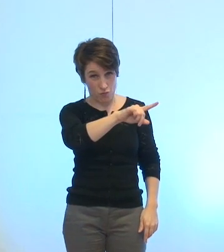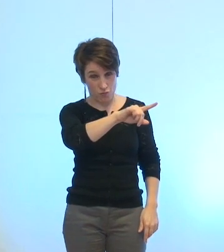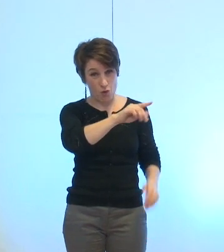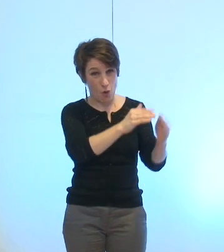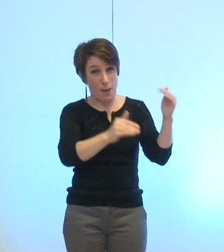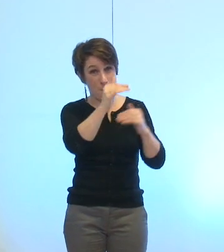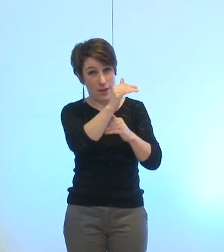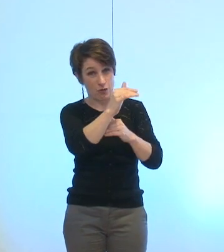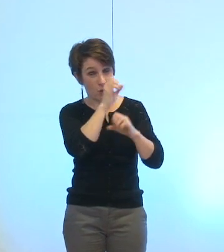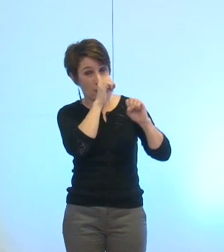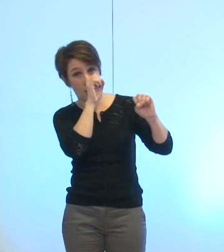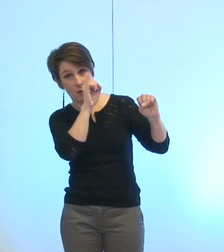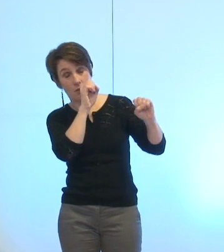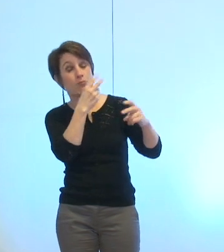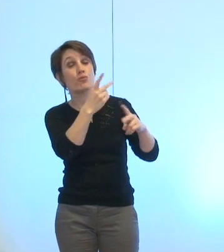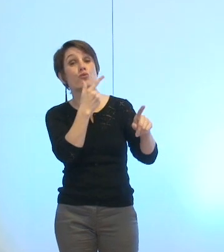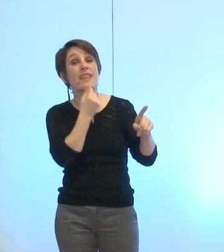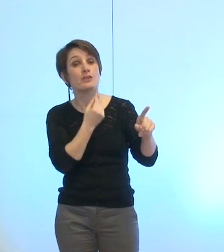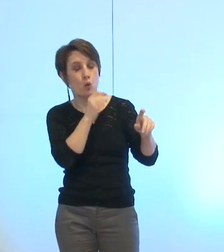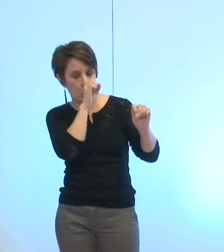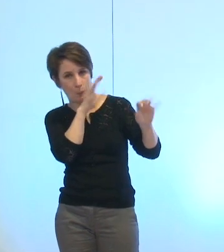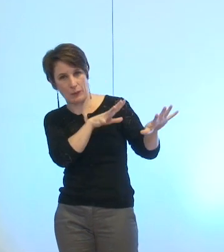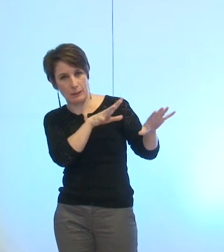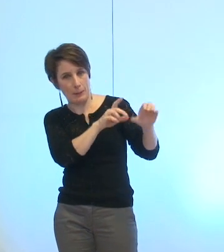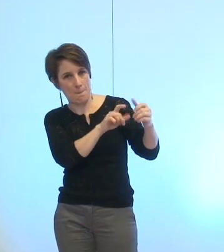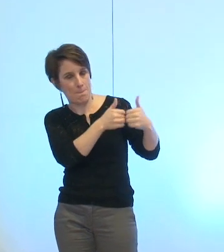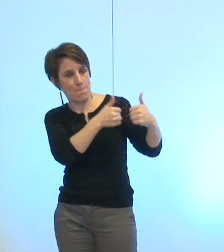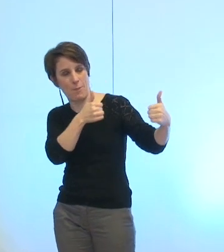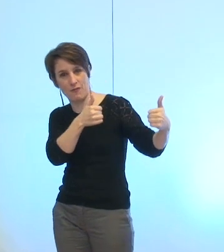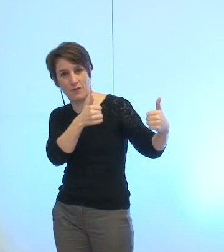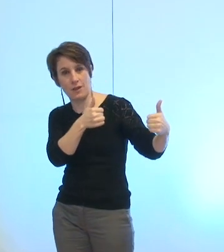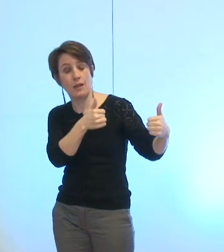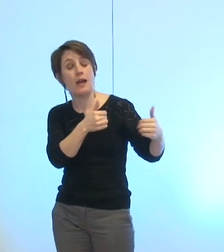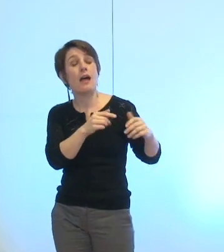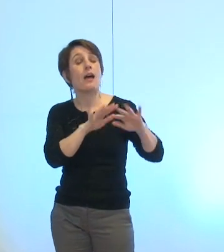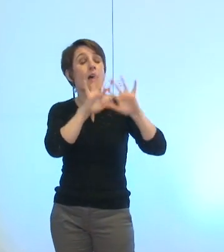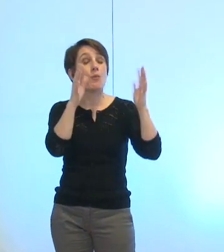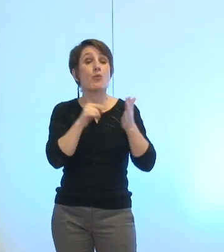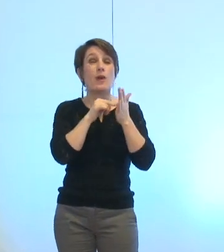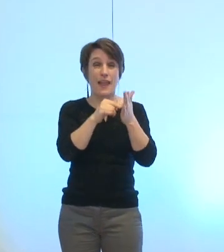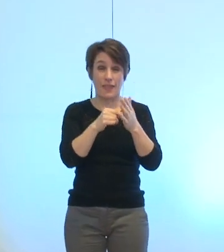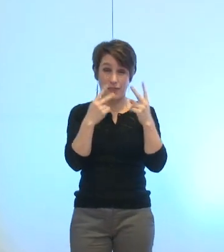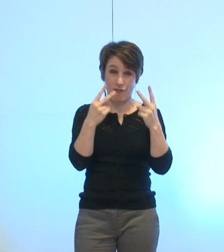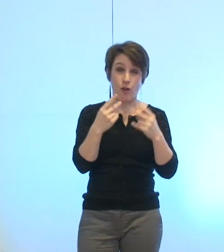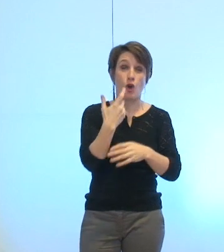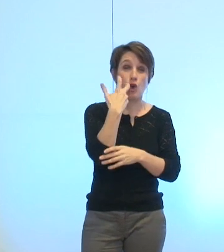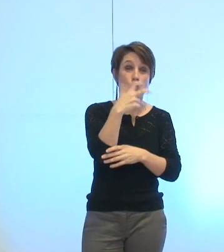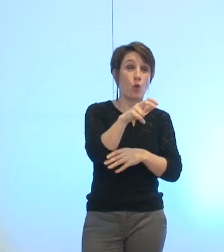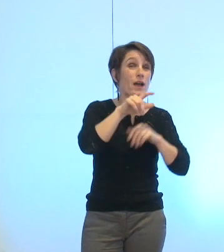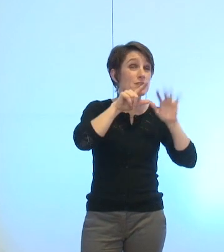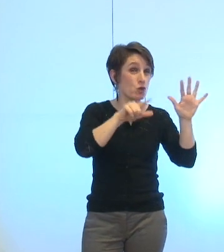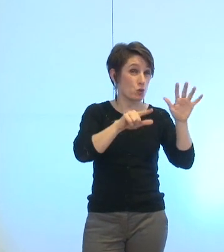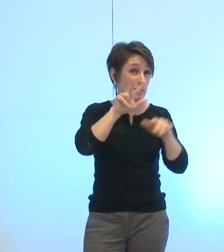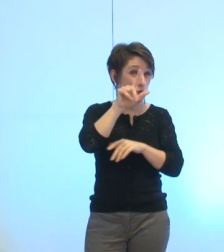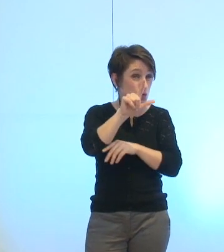majorité de Michel desto la dette s'élève à 372 millions